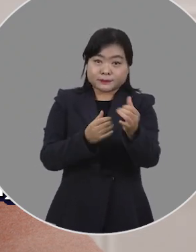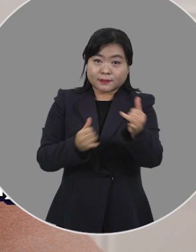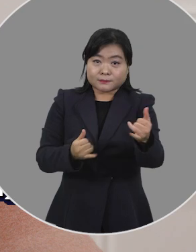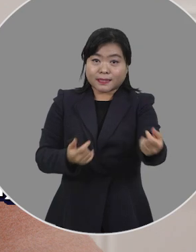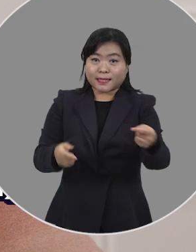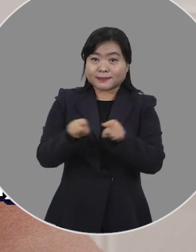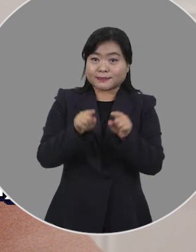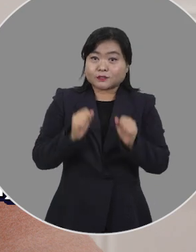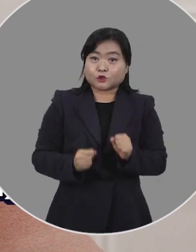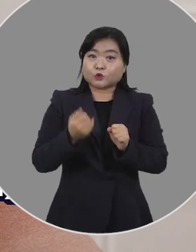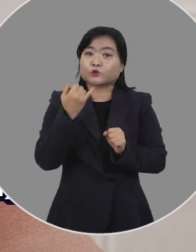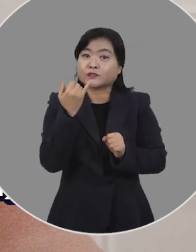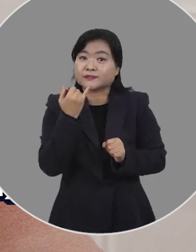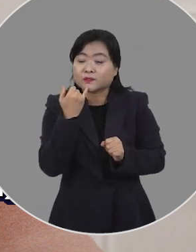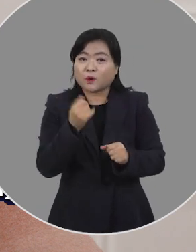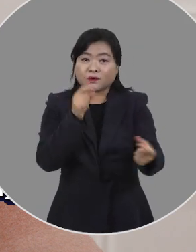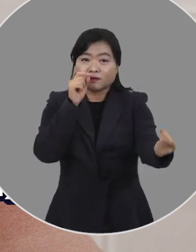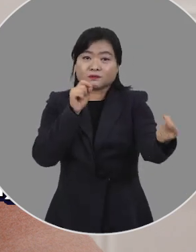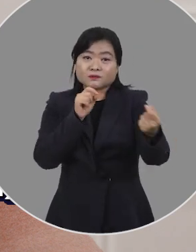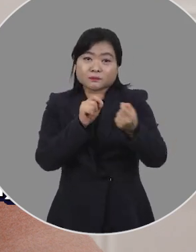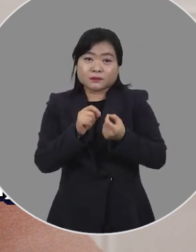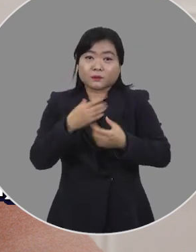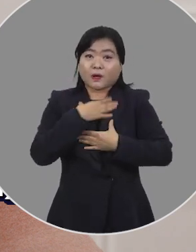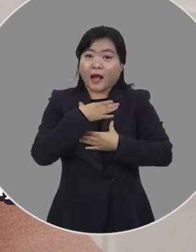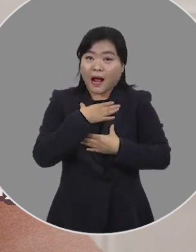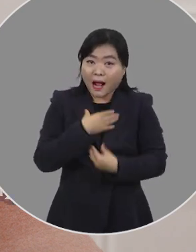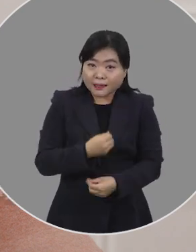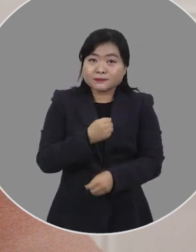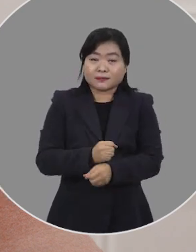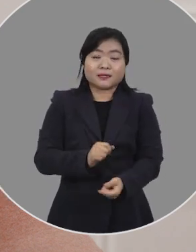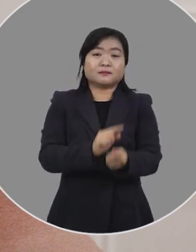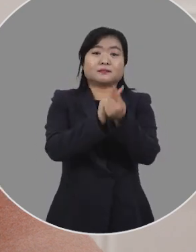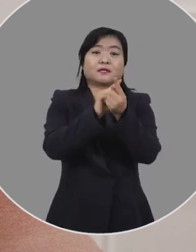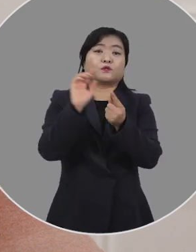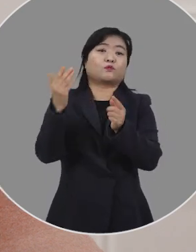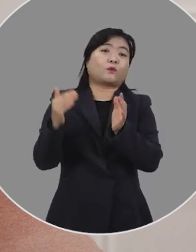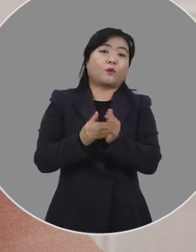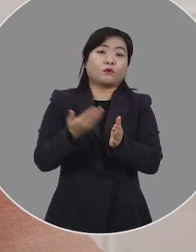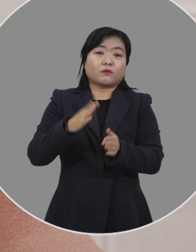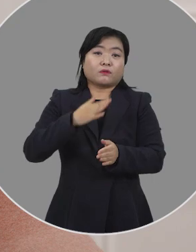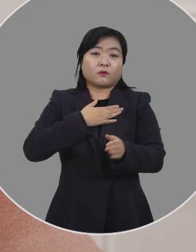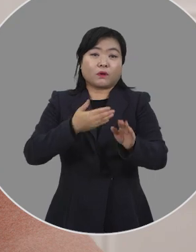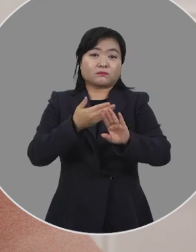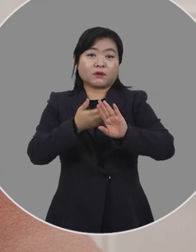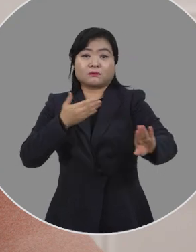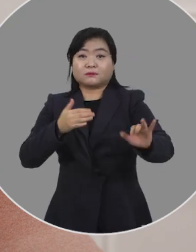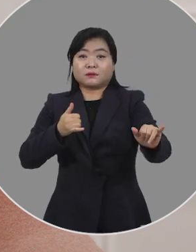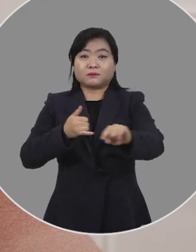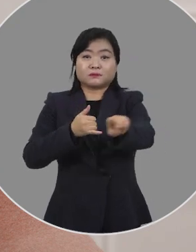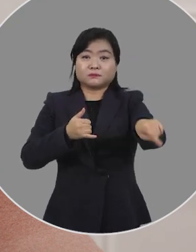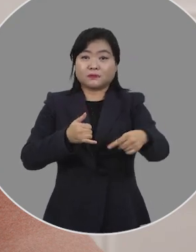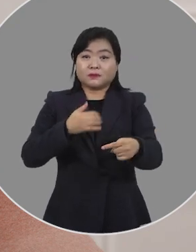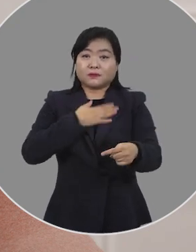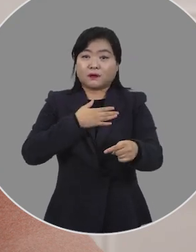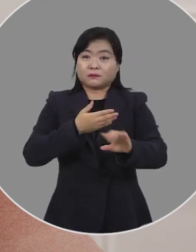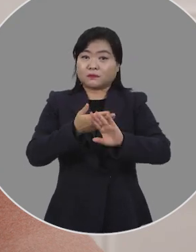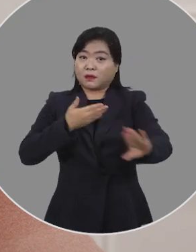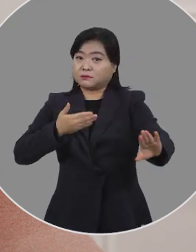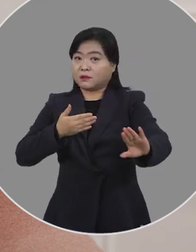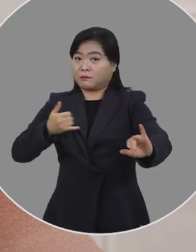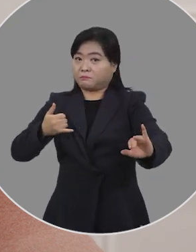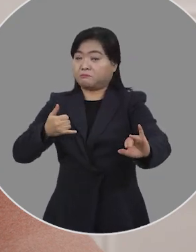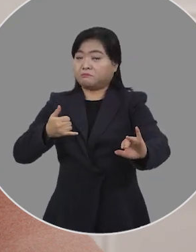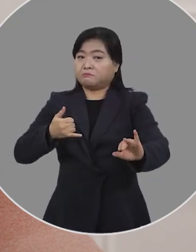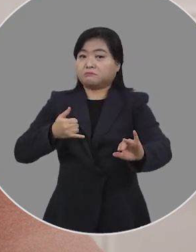존재들은 같이 있어도 괜찮고 접근해도 안전한 그런 대상이 되는 거고, 그런데 나와 다른 사람들은, 나랑